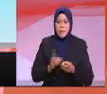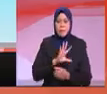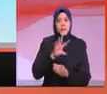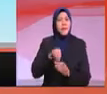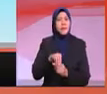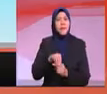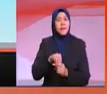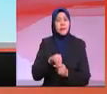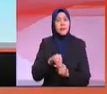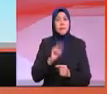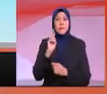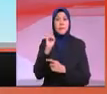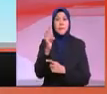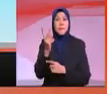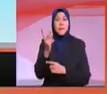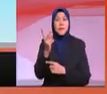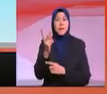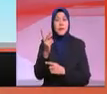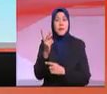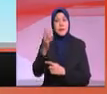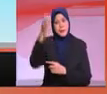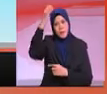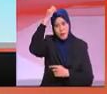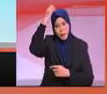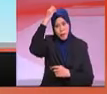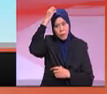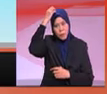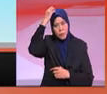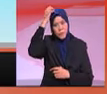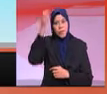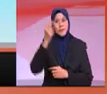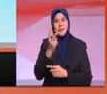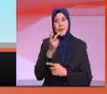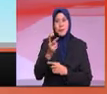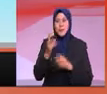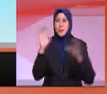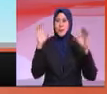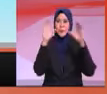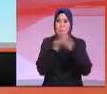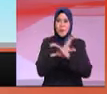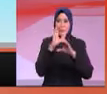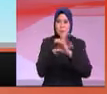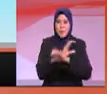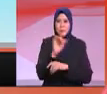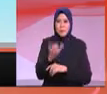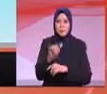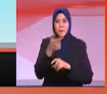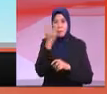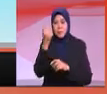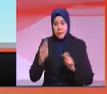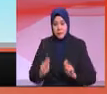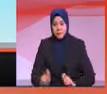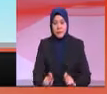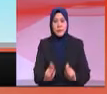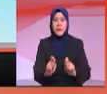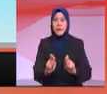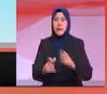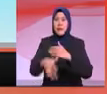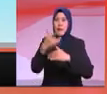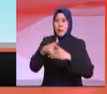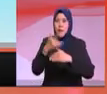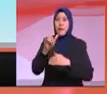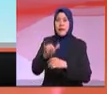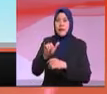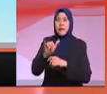terlibat. Dan yang kedua kita lihat di Selangor memang amat mencabar sekali walaupun tindakan kita tindakan yang